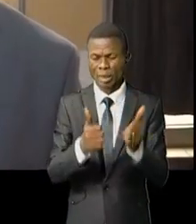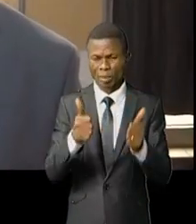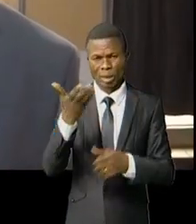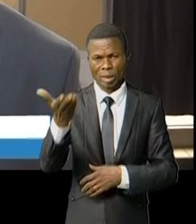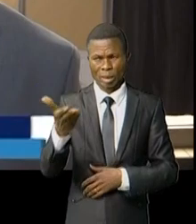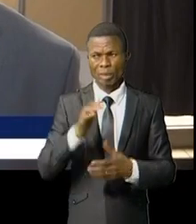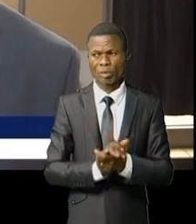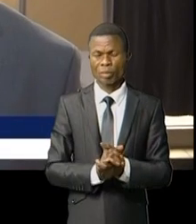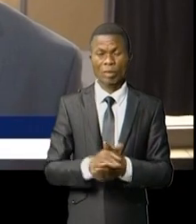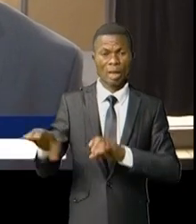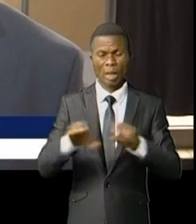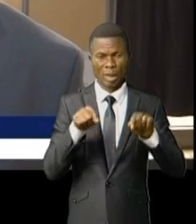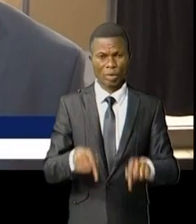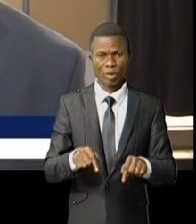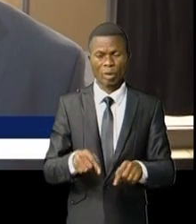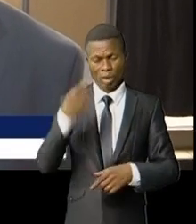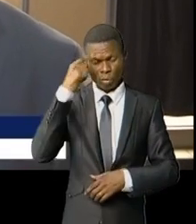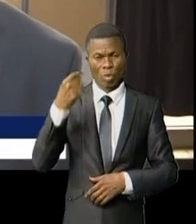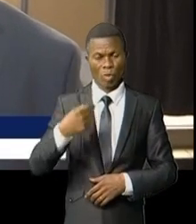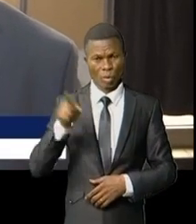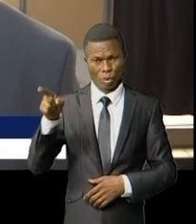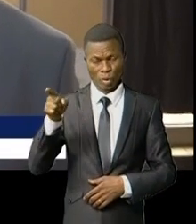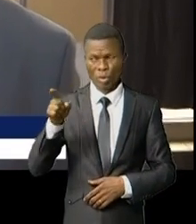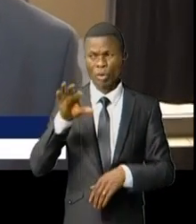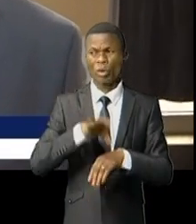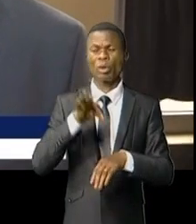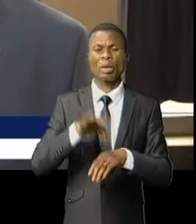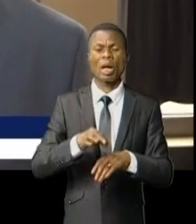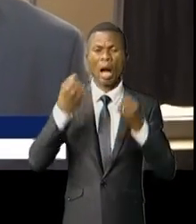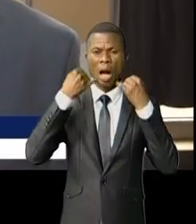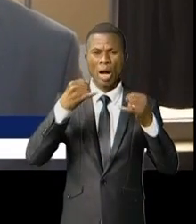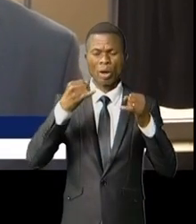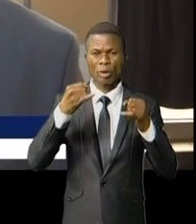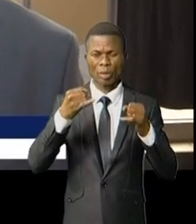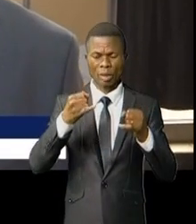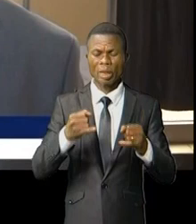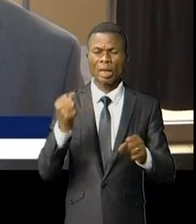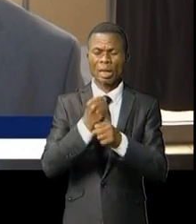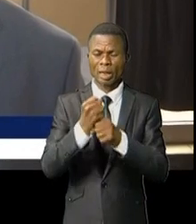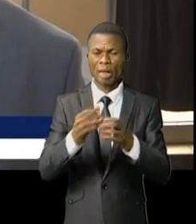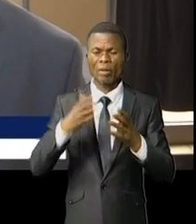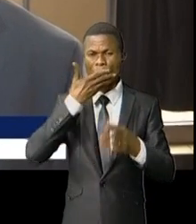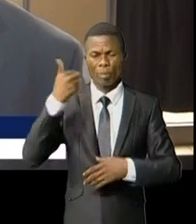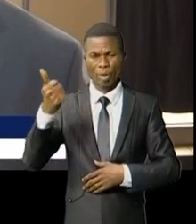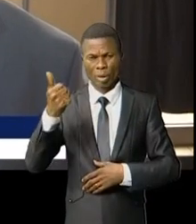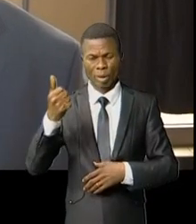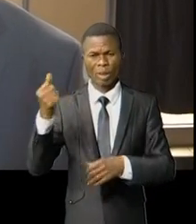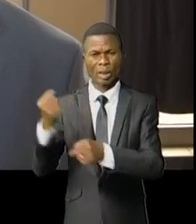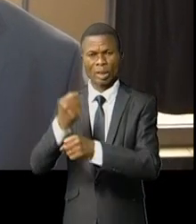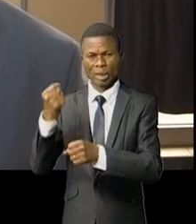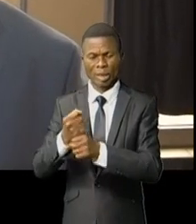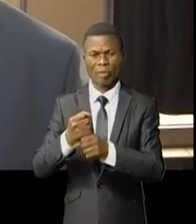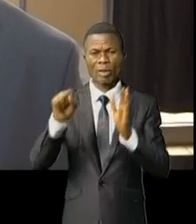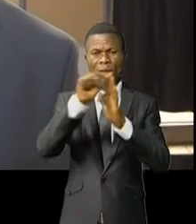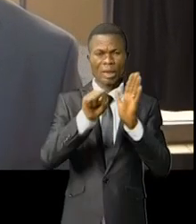Cette cérémonie est aussi pour moi l'occasion de rappeler la cohérence entre la production régulière des